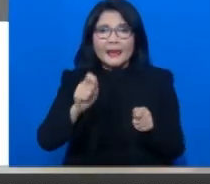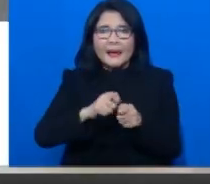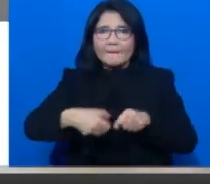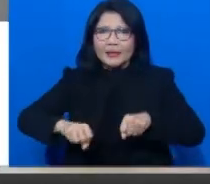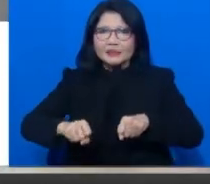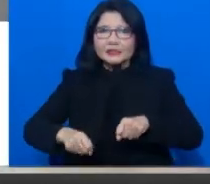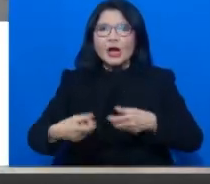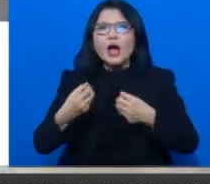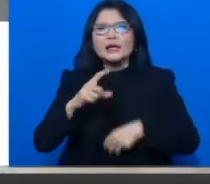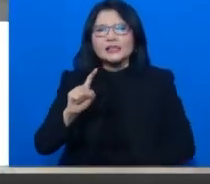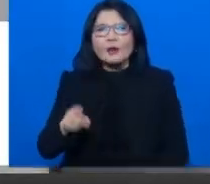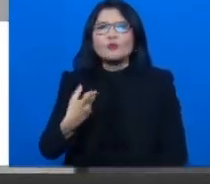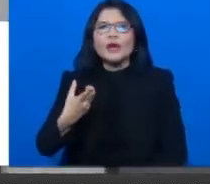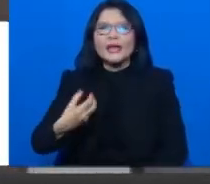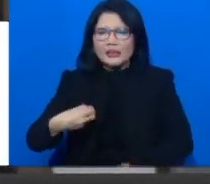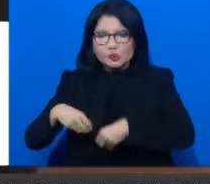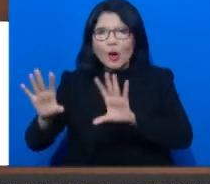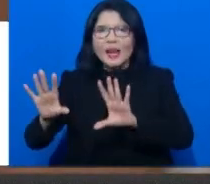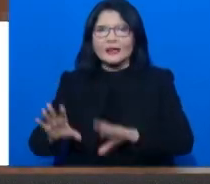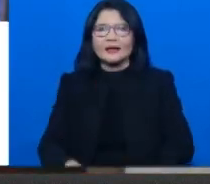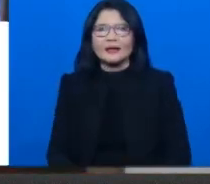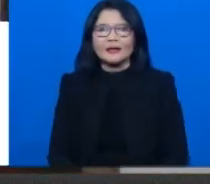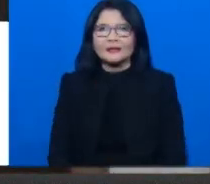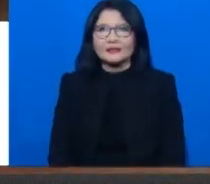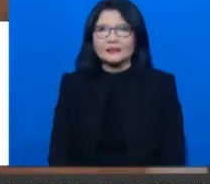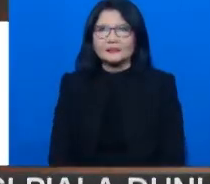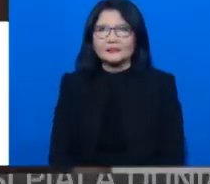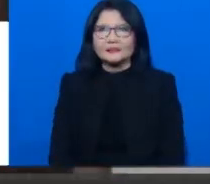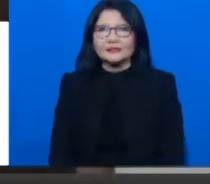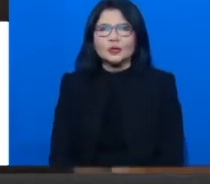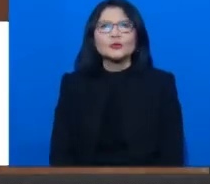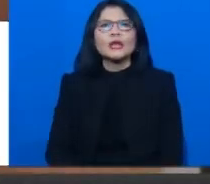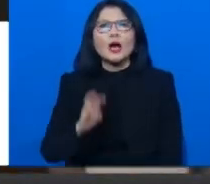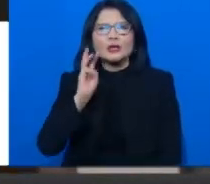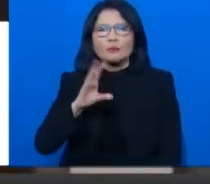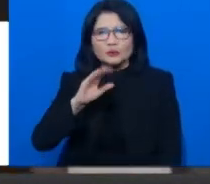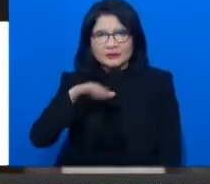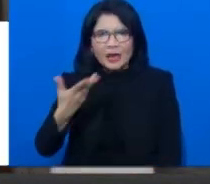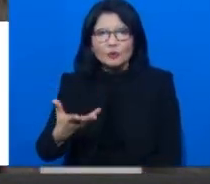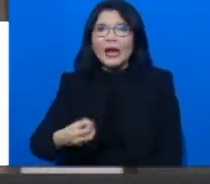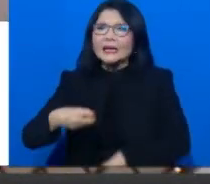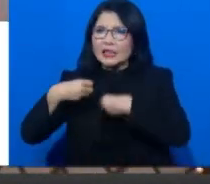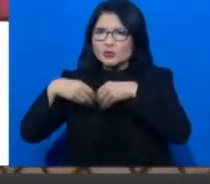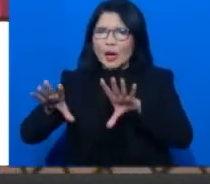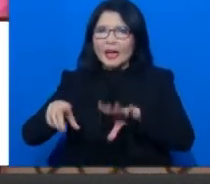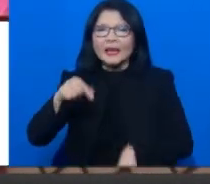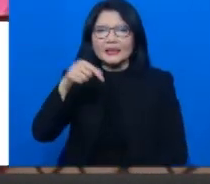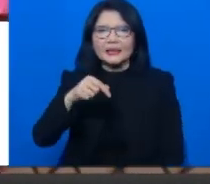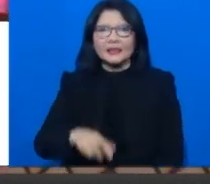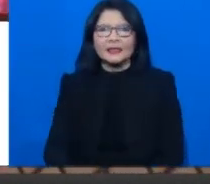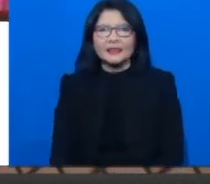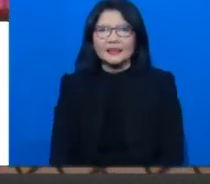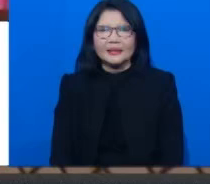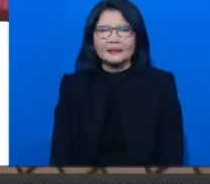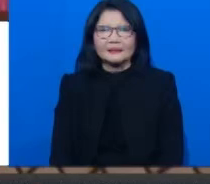Udin mulai melayani satu persatu pembeli. Sudah 40 tahun ia berjualan bubur kacang hijau di wilayah Tanjung Lengkong,